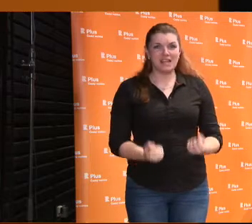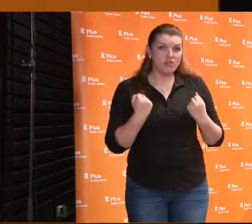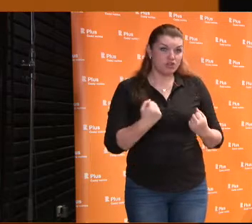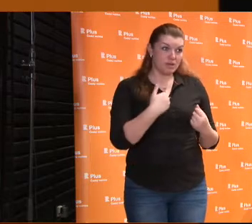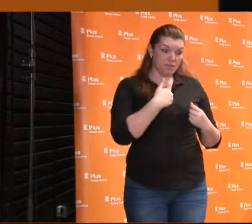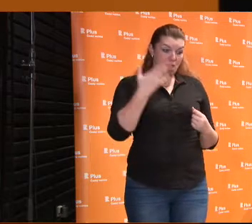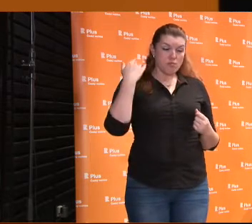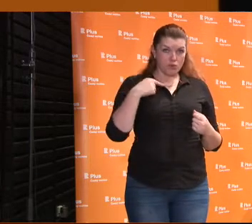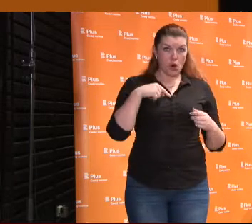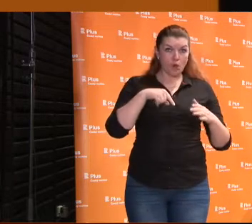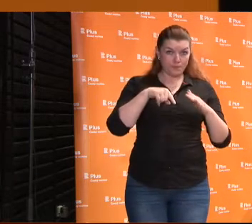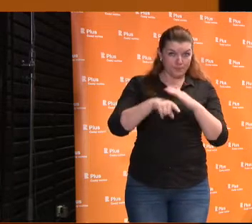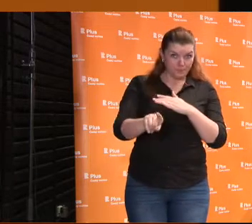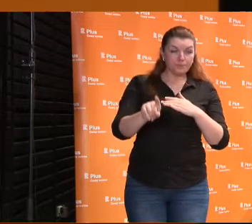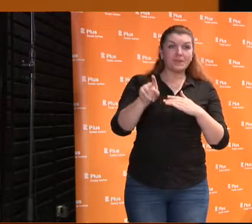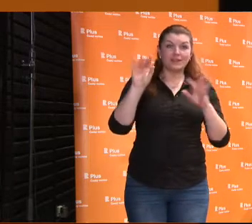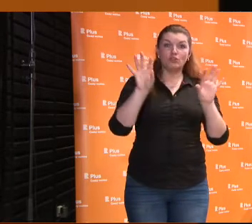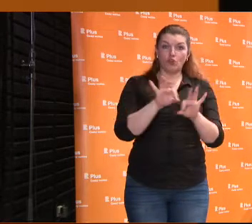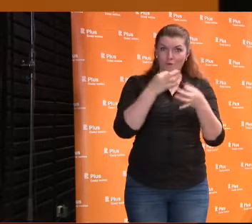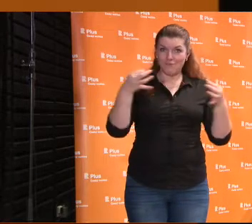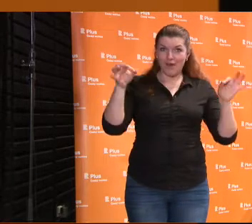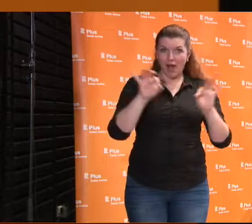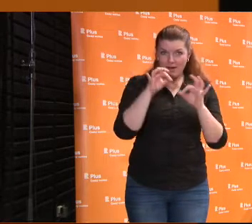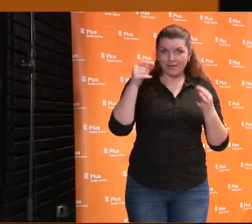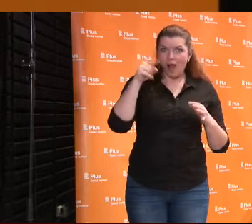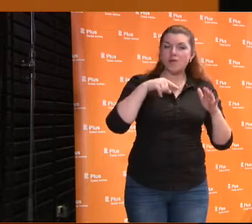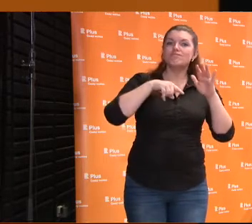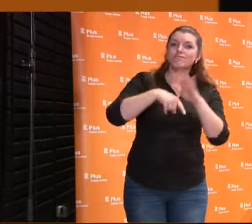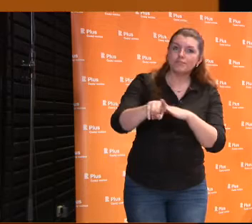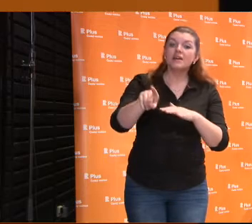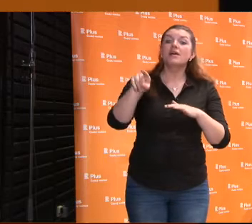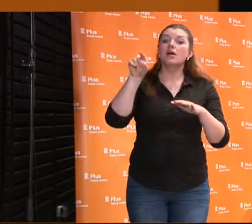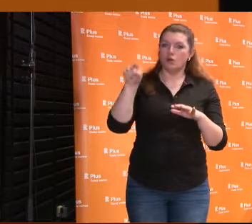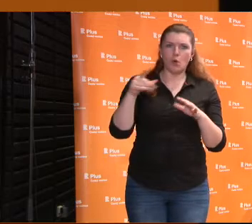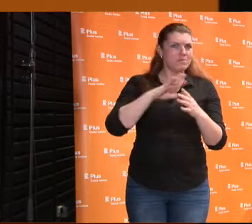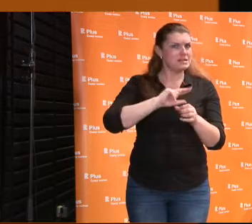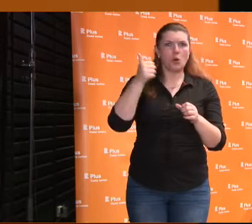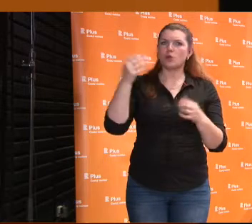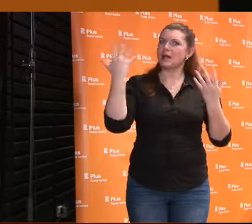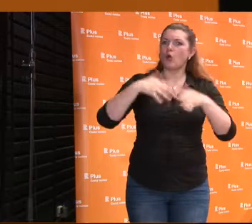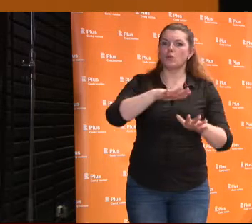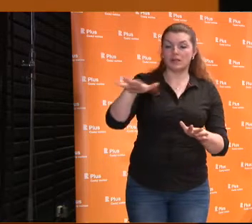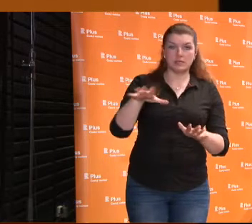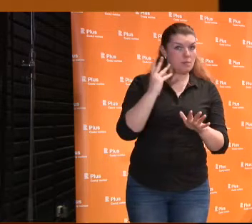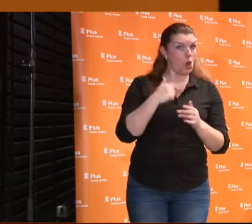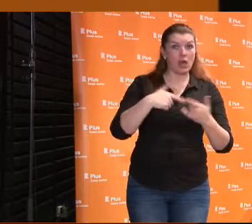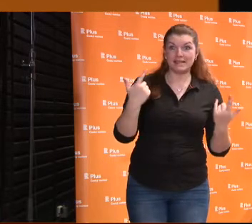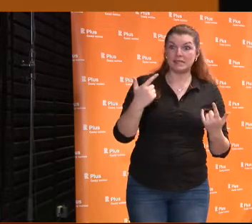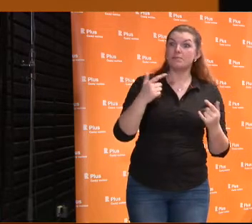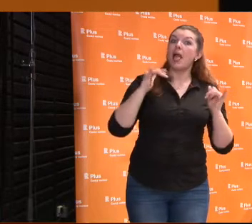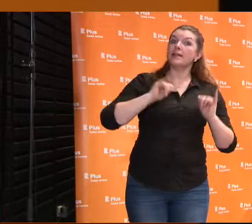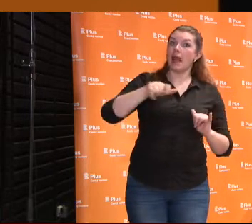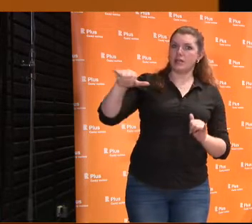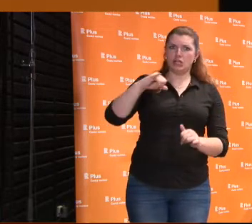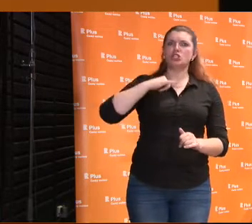takovou automatizovanou, plně automatizovanou továrnu v Amberku a tam to bylo jasně vidět. Dělníci, kteří tam dříve stáli